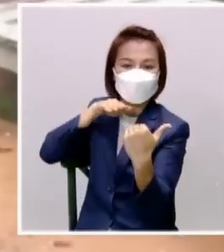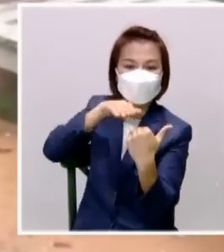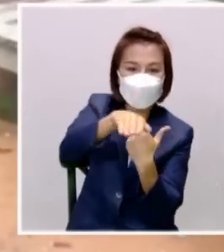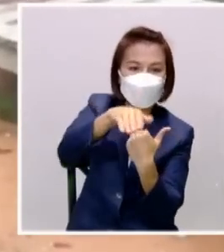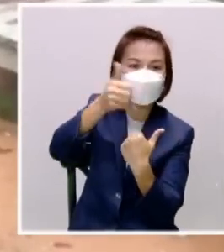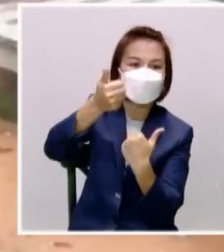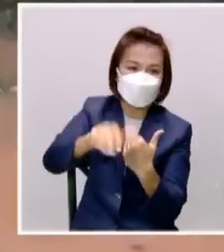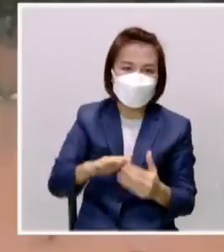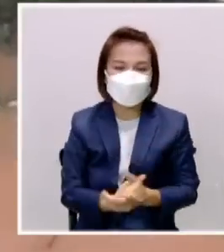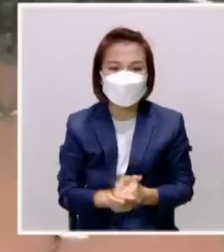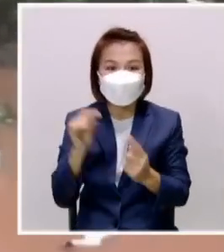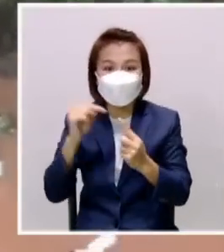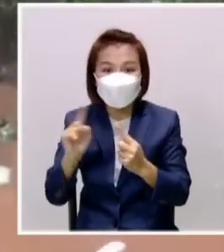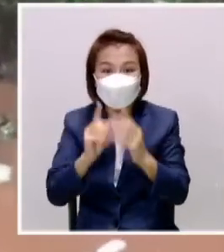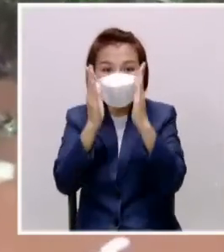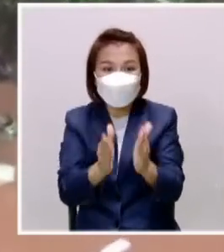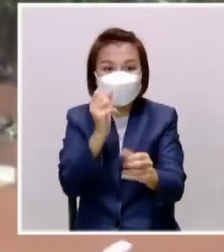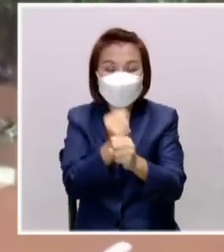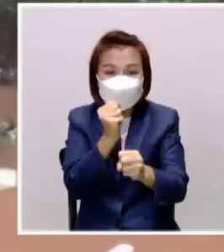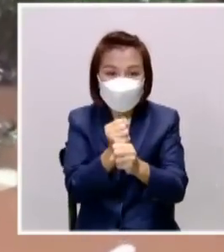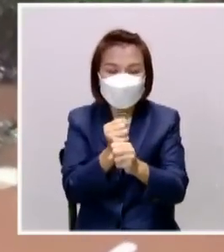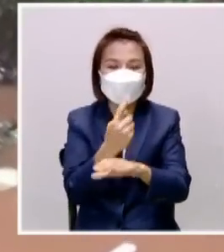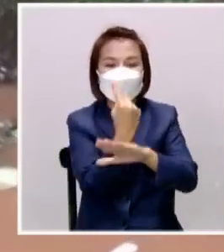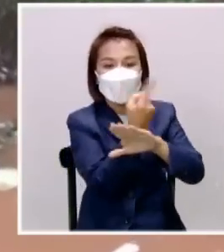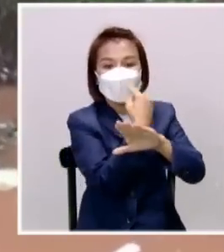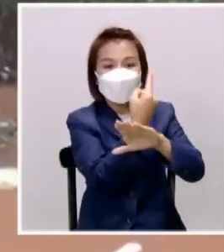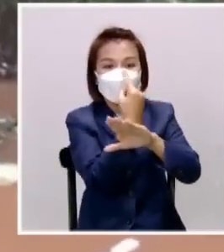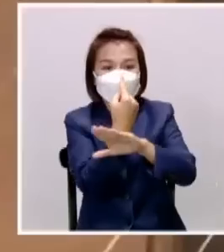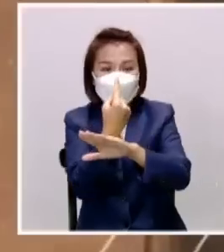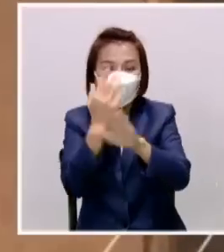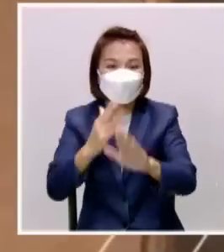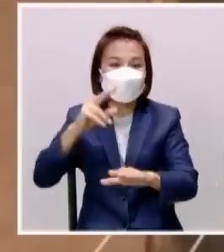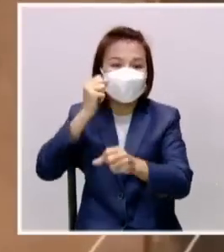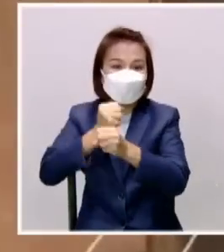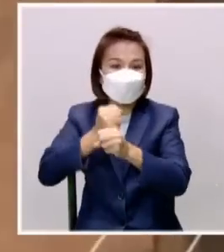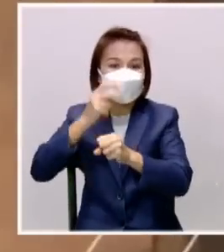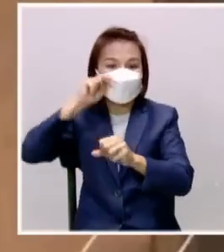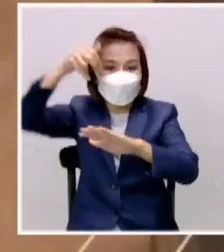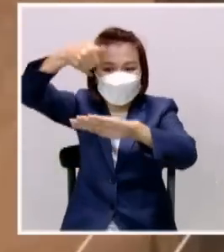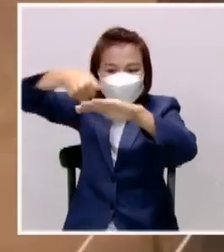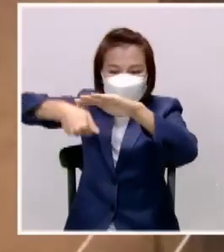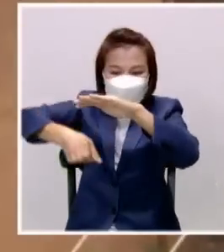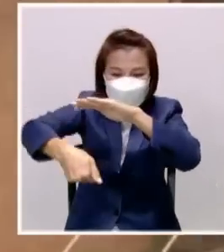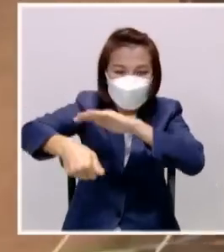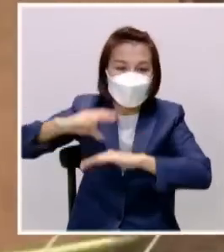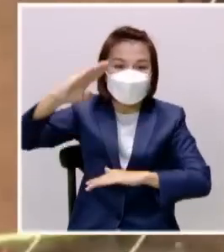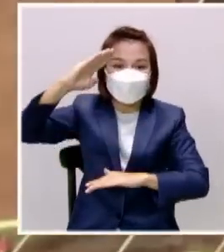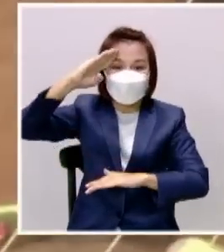และรัฐกัวเจ้าหน้าที่ต้องใช้เฮลิคอปเตอร์นักประดาน้ำและทีมกู้ภัยของกองทัพเรือเข้าช่ว